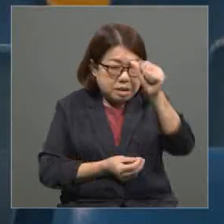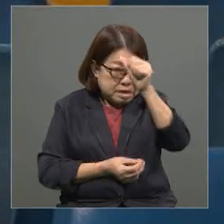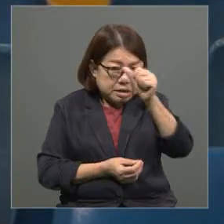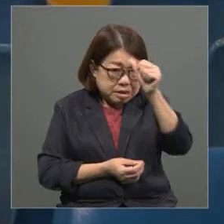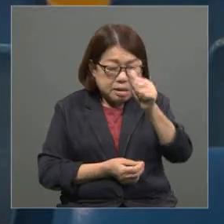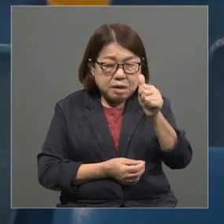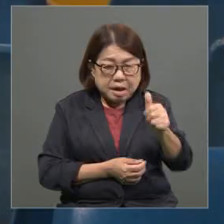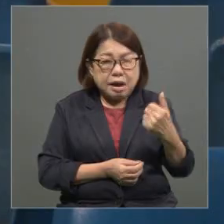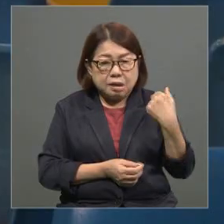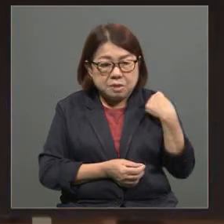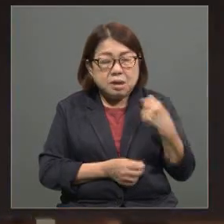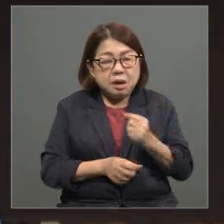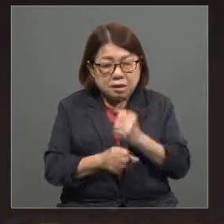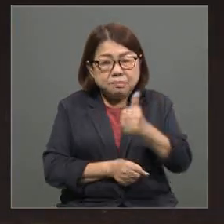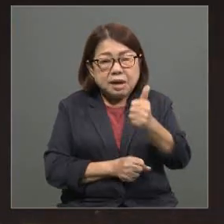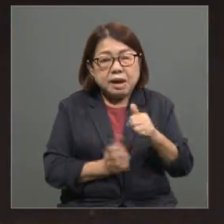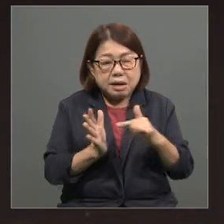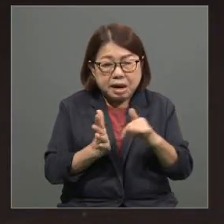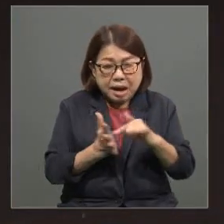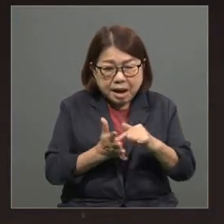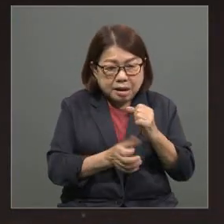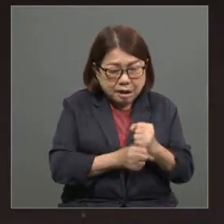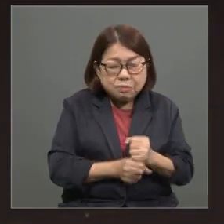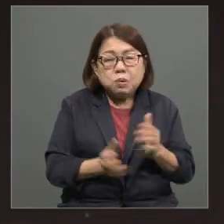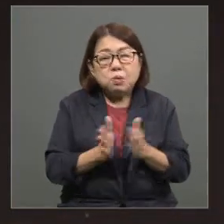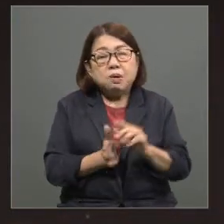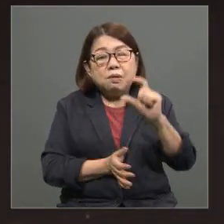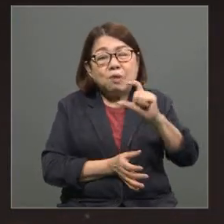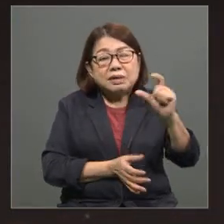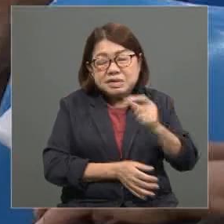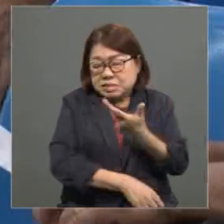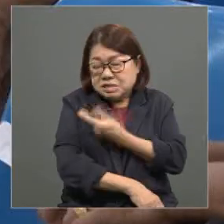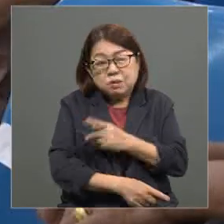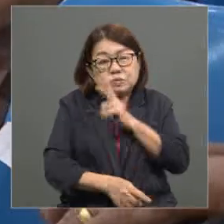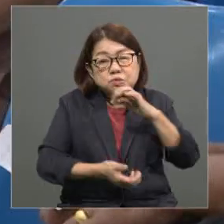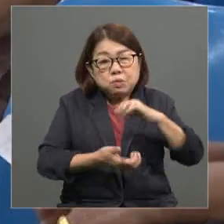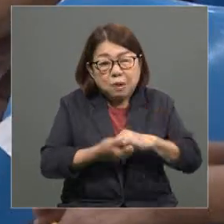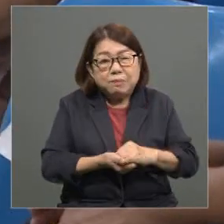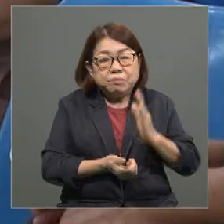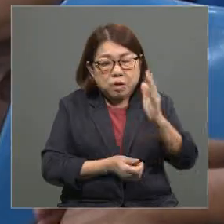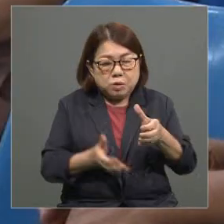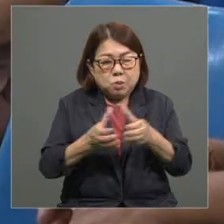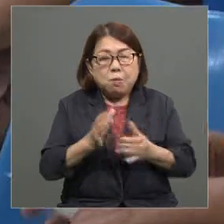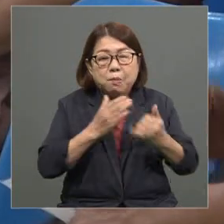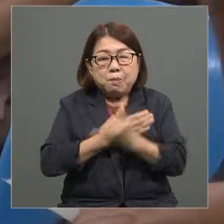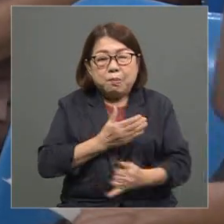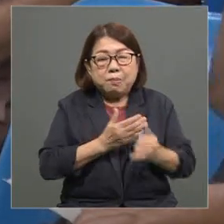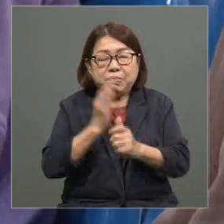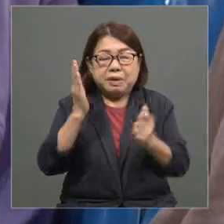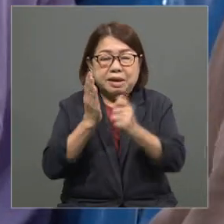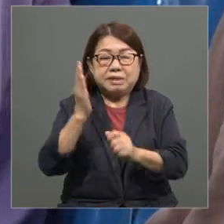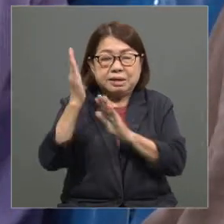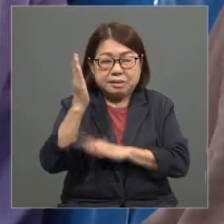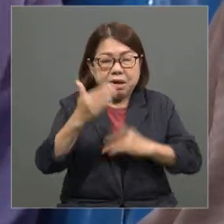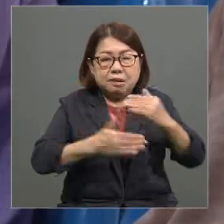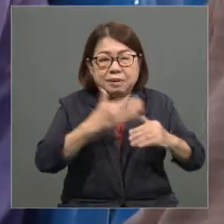ภาพในการผลิตยาและวัคซีนหากมีการร่วมมือกันเชื่อว่าจะสามารถร่วมกันพัฒนาภูมิภาคเอเชียใต้ได้อย่างสมบูรณ์